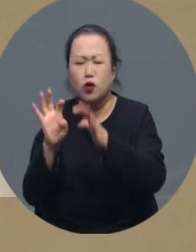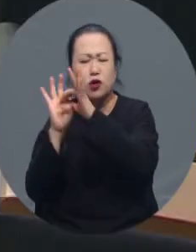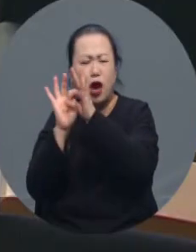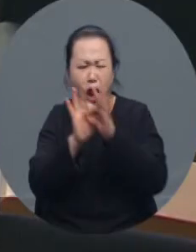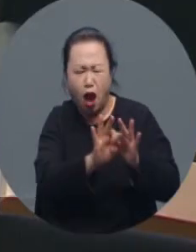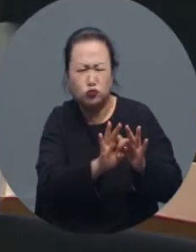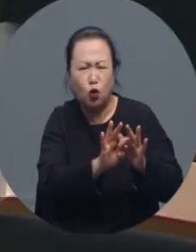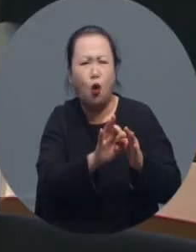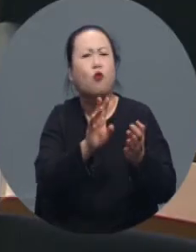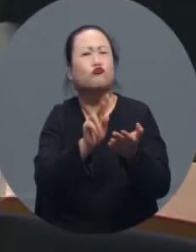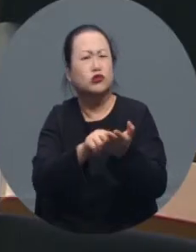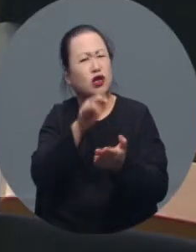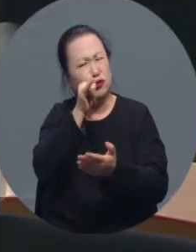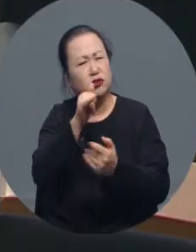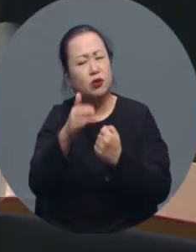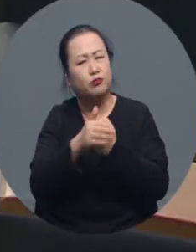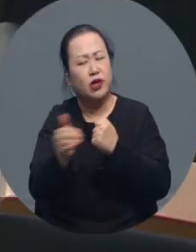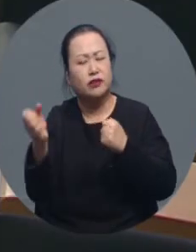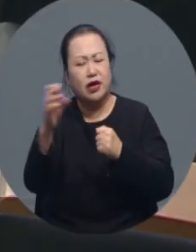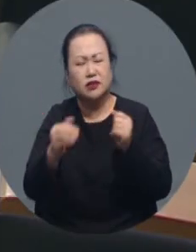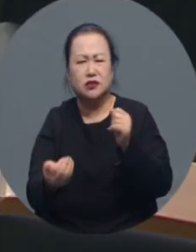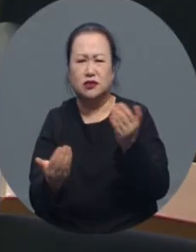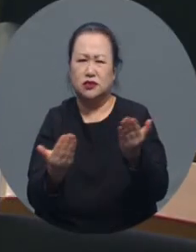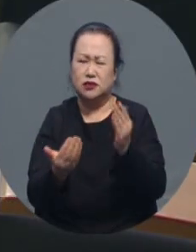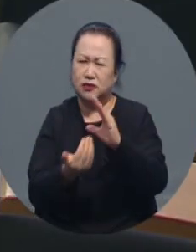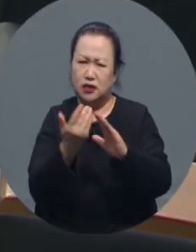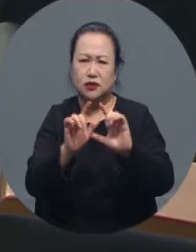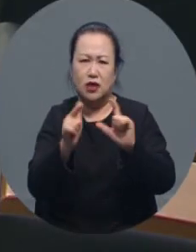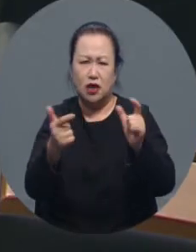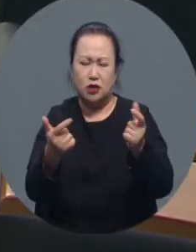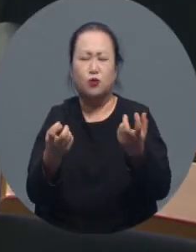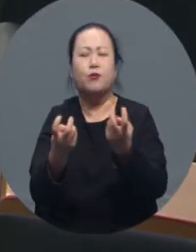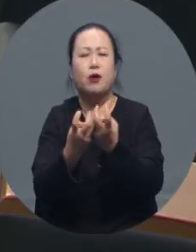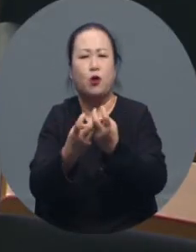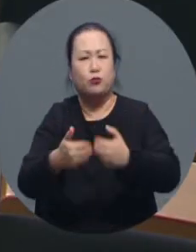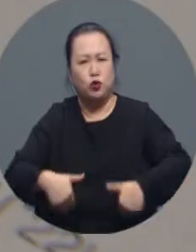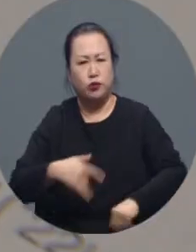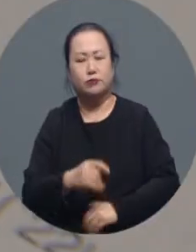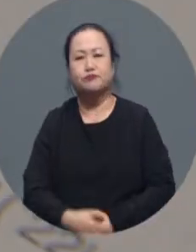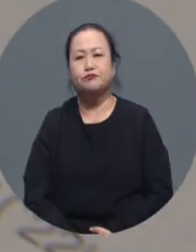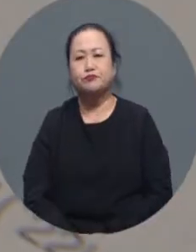계속 문제로 지적되어 온 만큼 재발 방지책 마련이 필요하다고 주장했습니다.